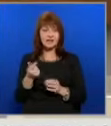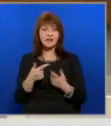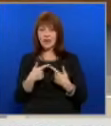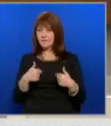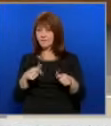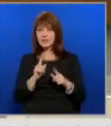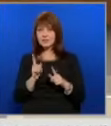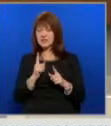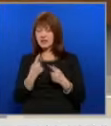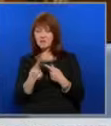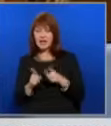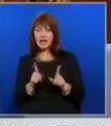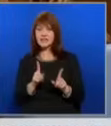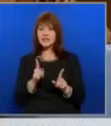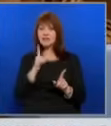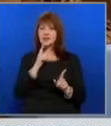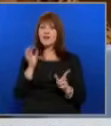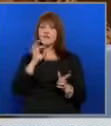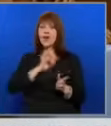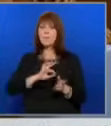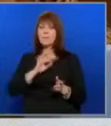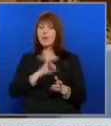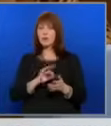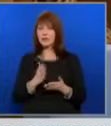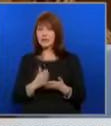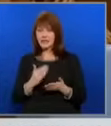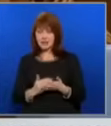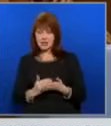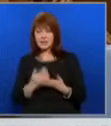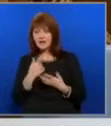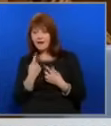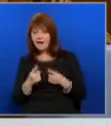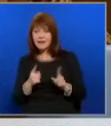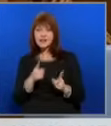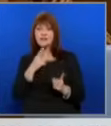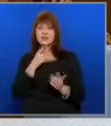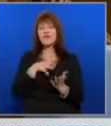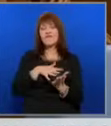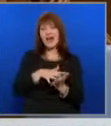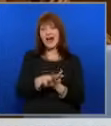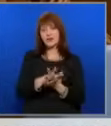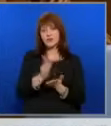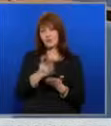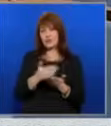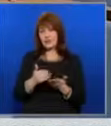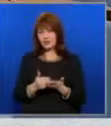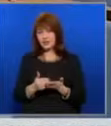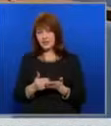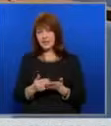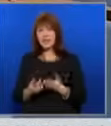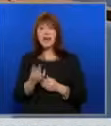ние не се различаваме в приходната част. Различаваме се в разходната част и то съществено.